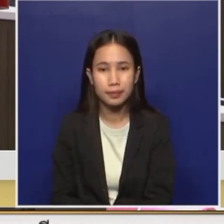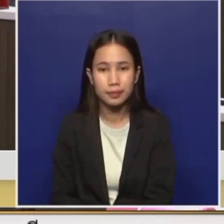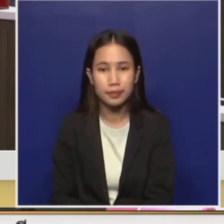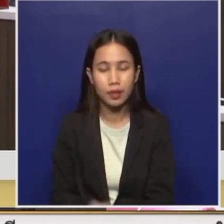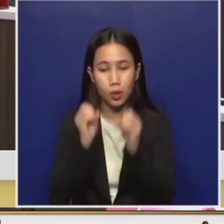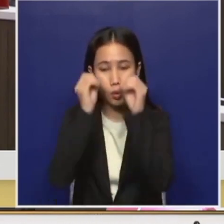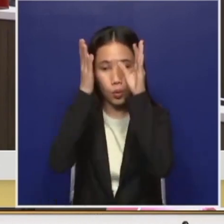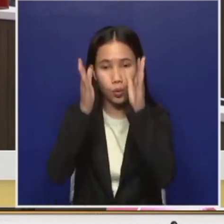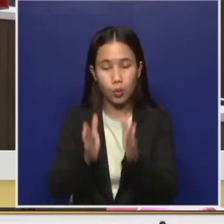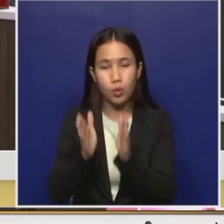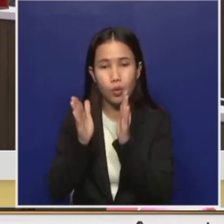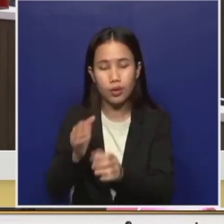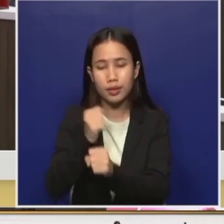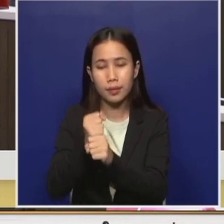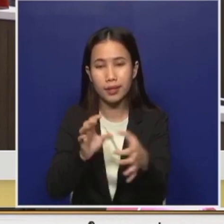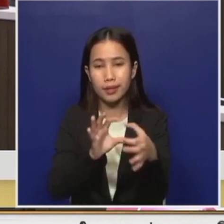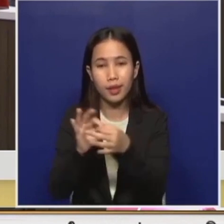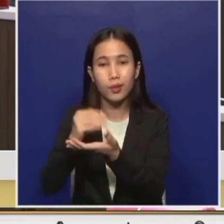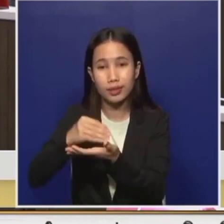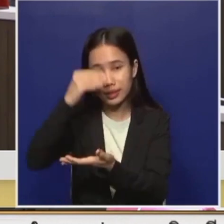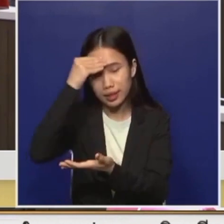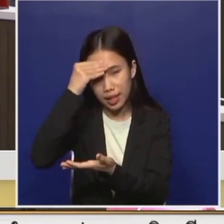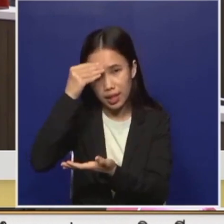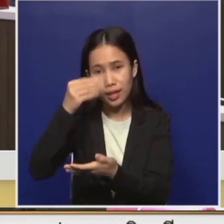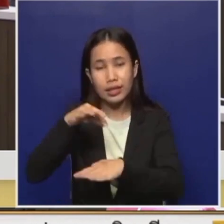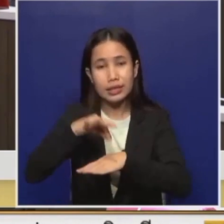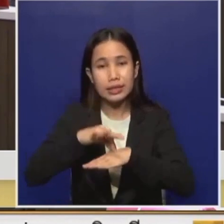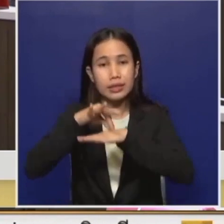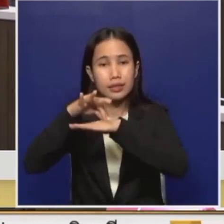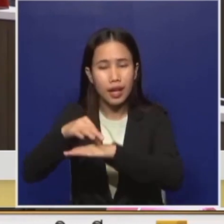ครูและบคลกณทางการศึกษาการแต่งตั้งเลขา